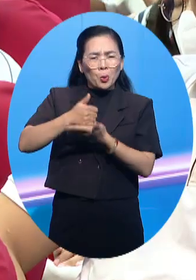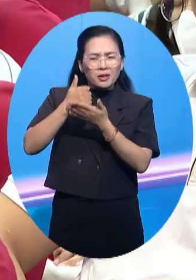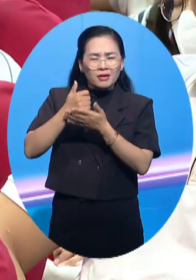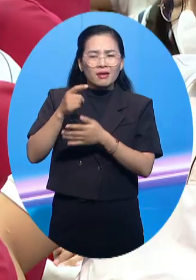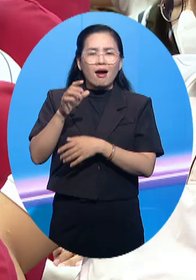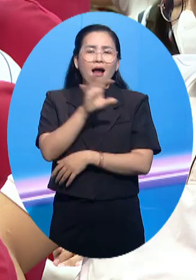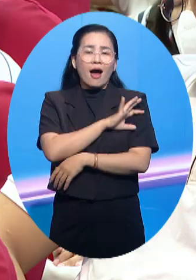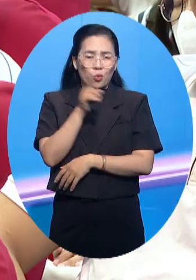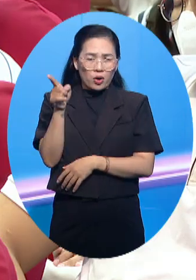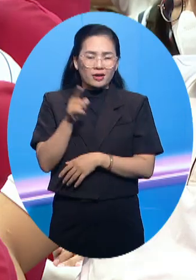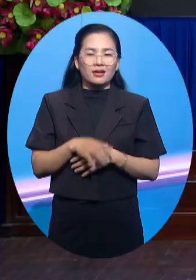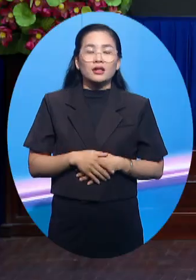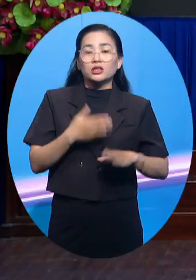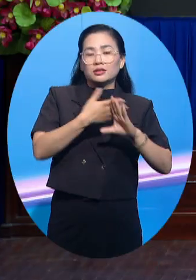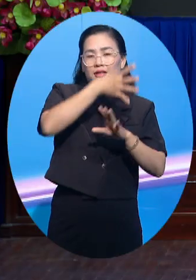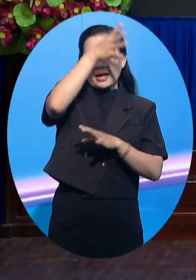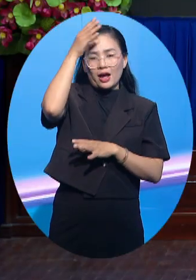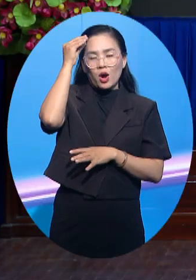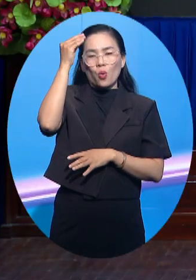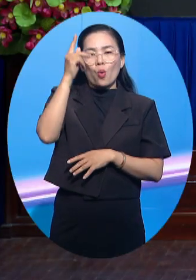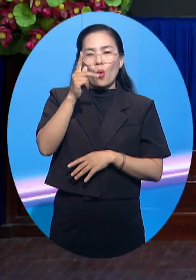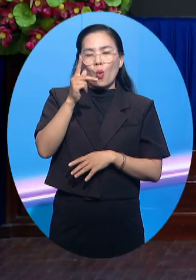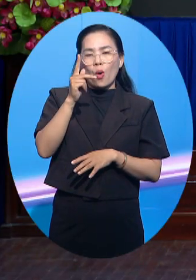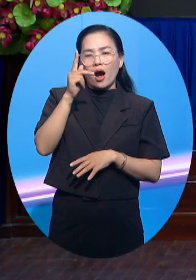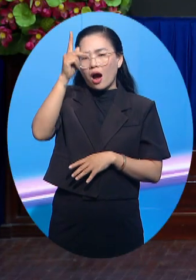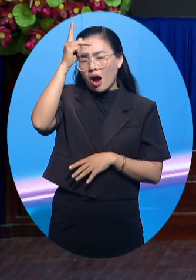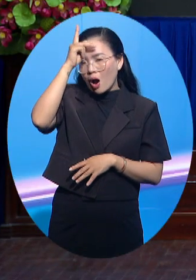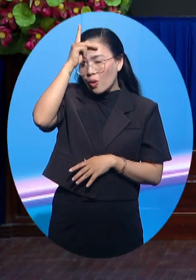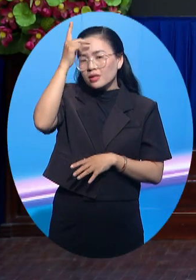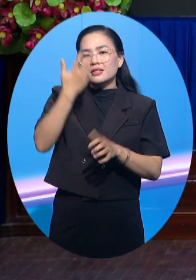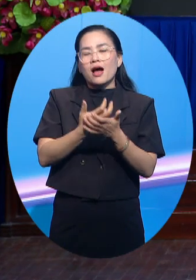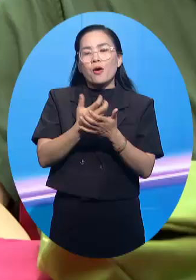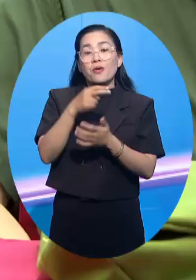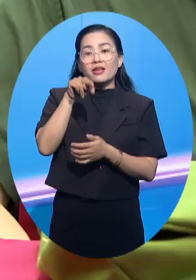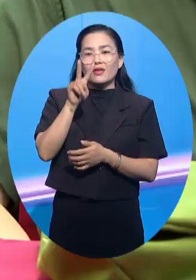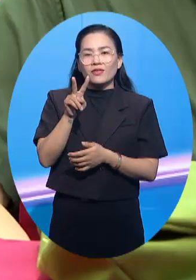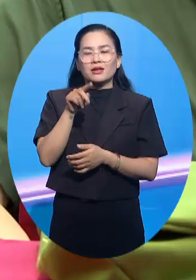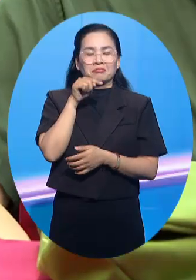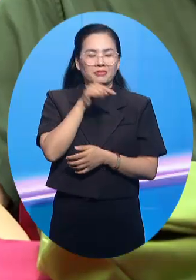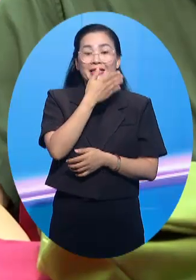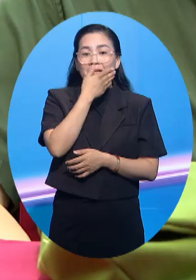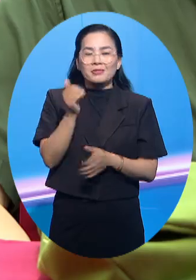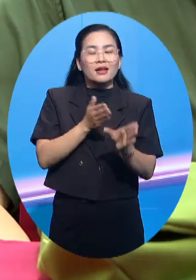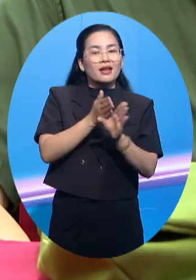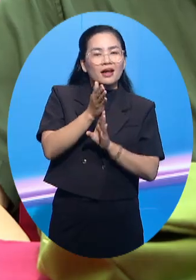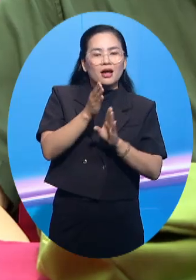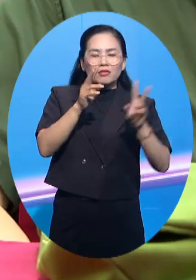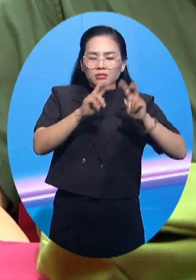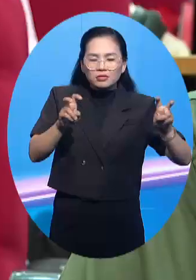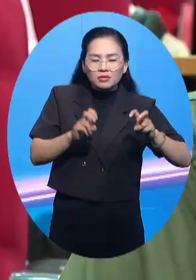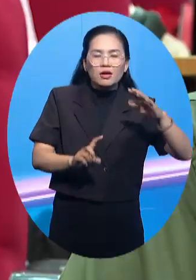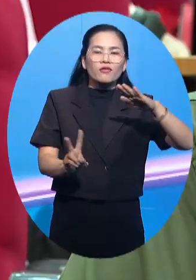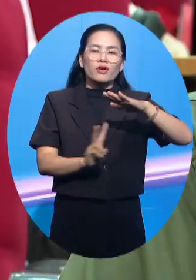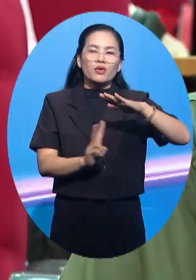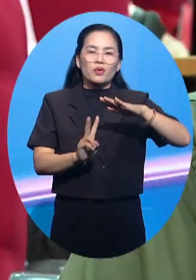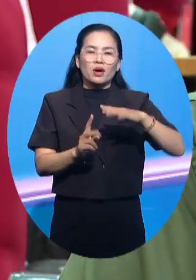tại trường đại học Khoa học Xã hội và Nhân văn nhiều giảng viên sinh viên nhất là ở các khoa giảng dạy nghiên cứu ngôn ngữ văn học Hàn Quốc đã có mối